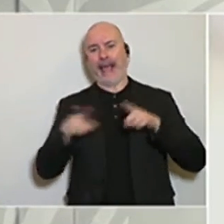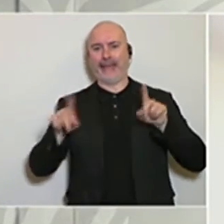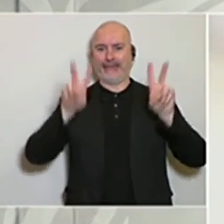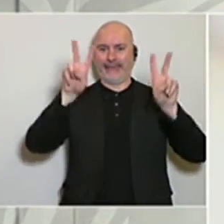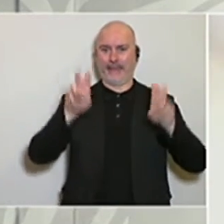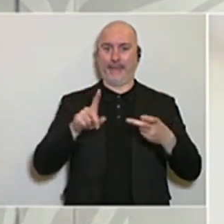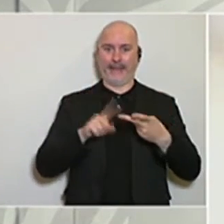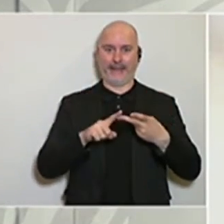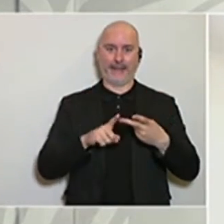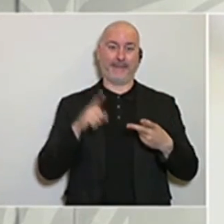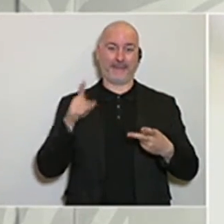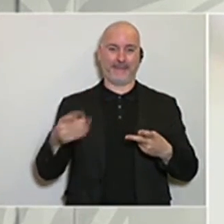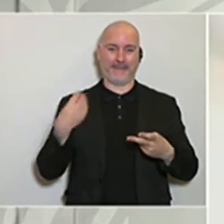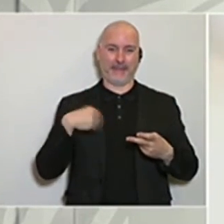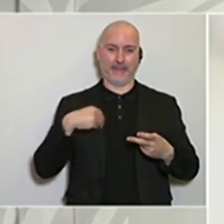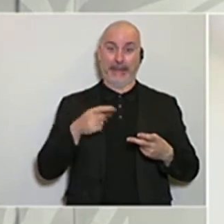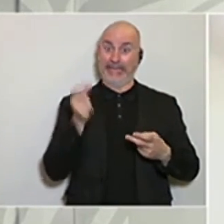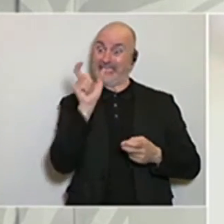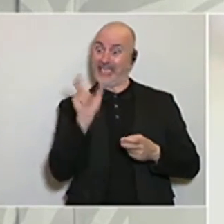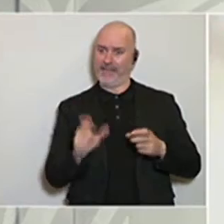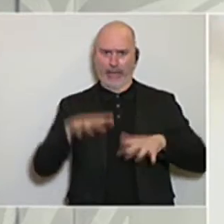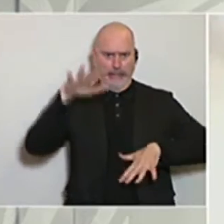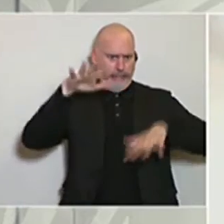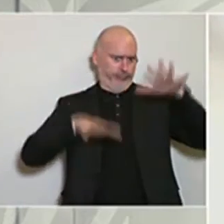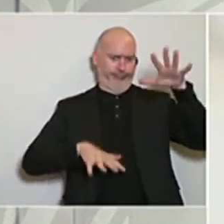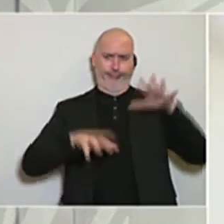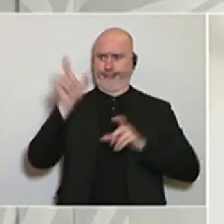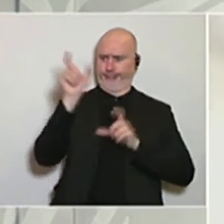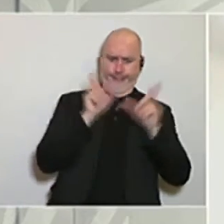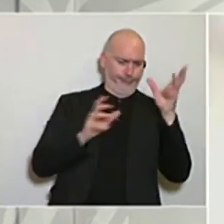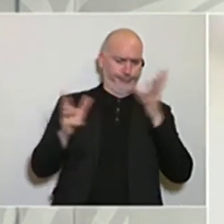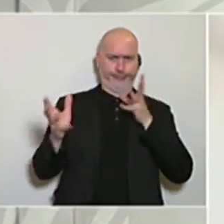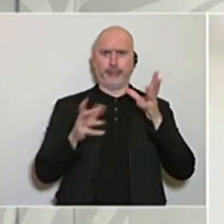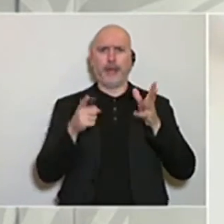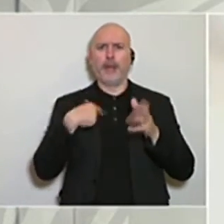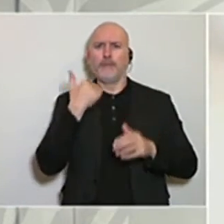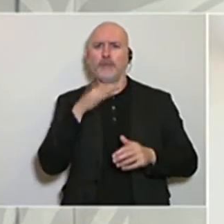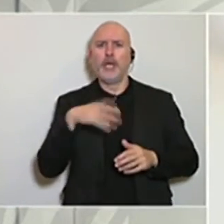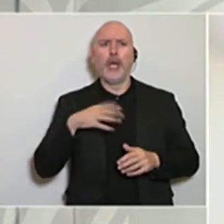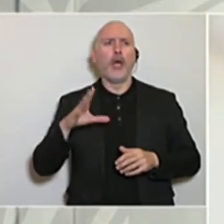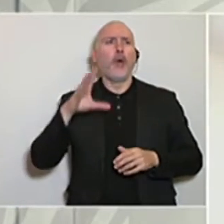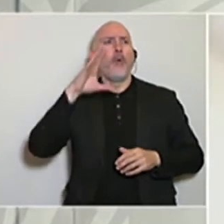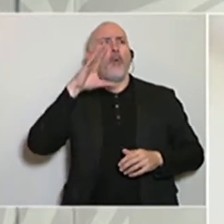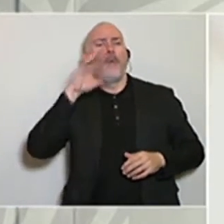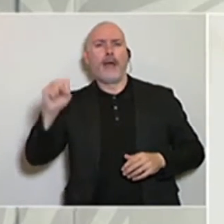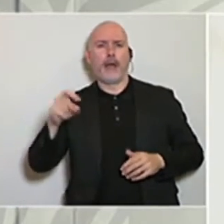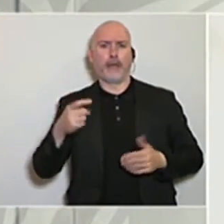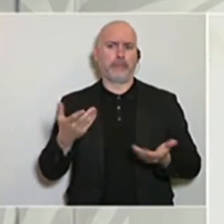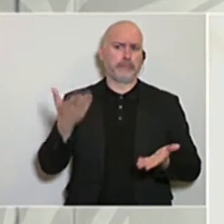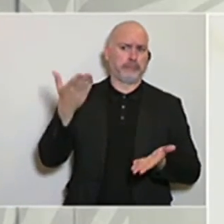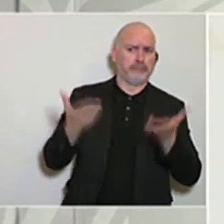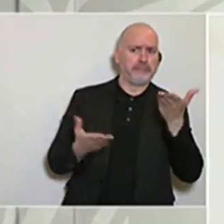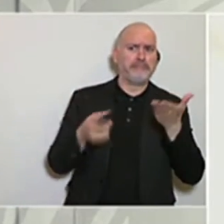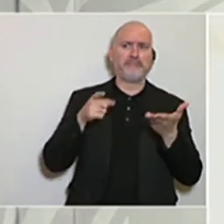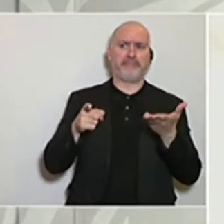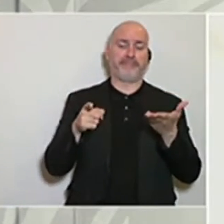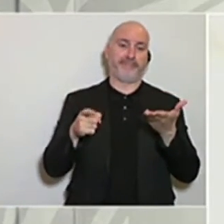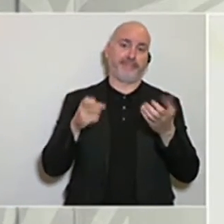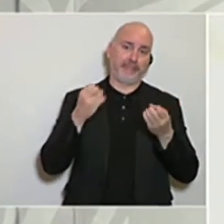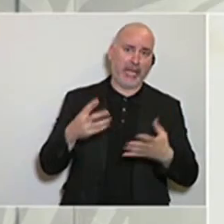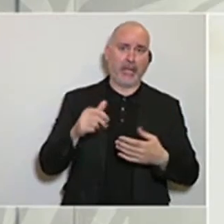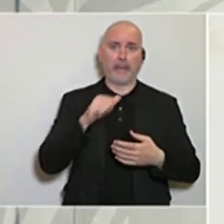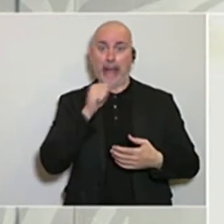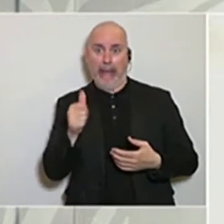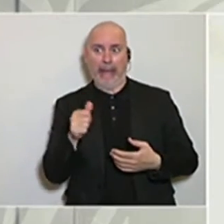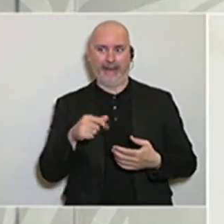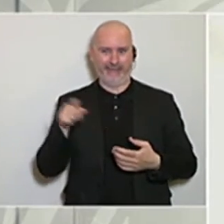tema del caos, del ball de xifres. No sé des del govern com valoren aquest caos, també per part de